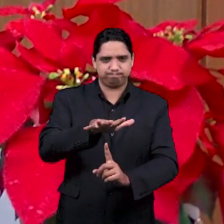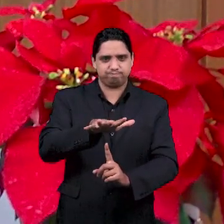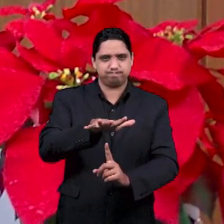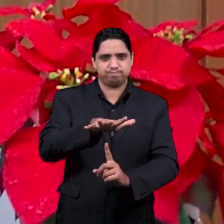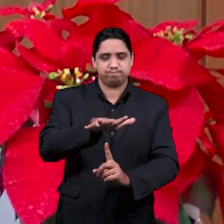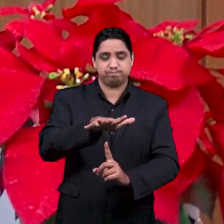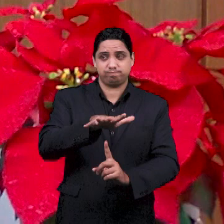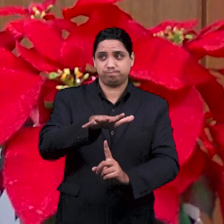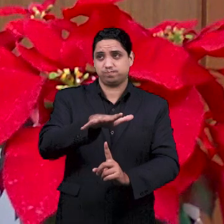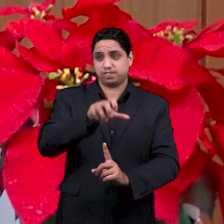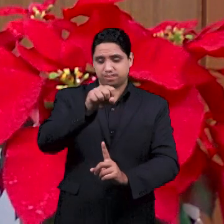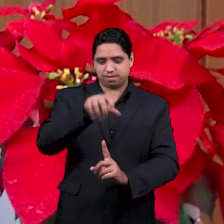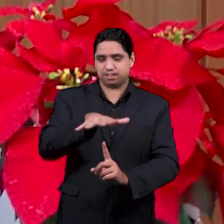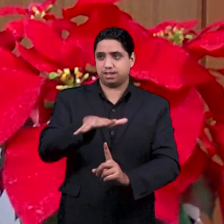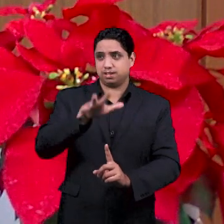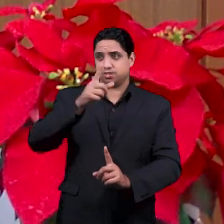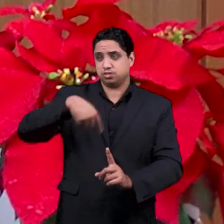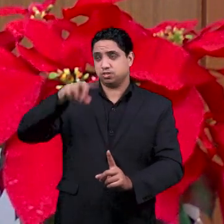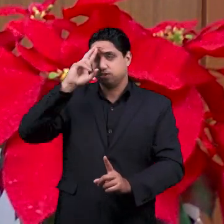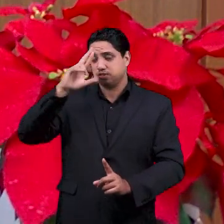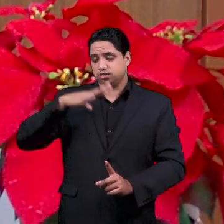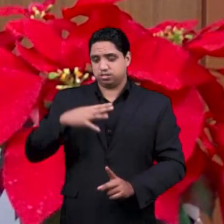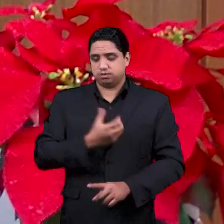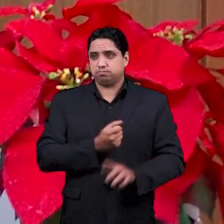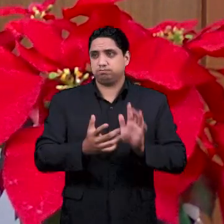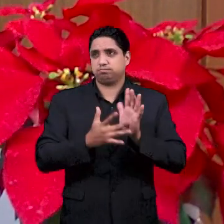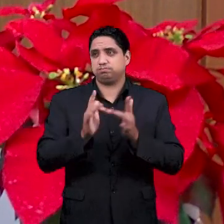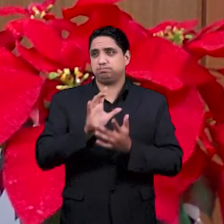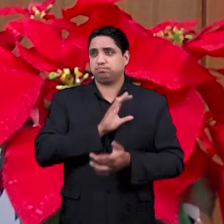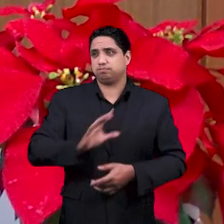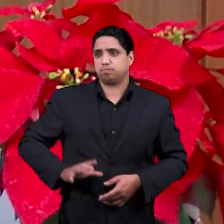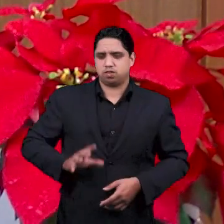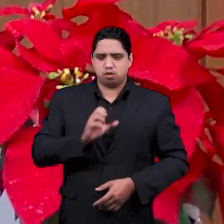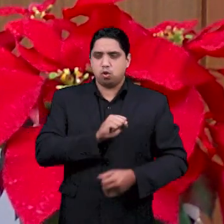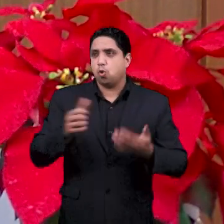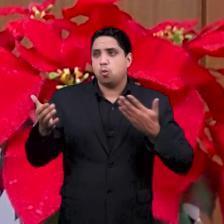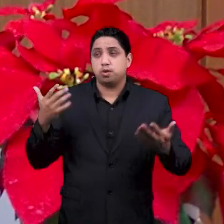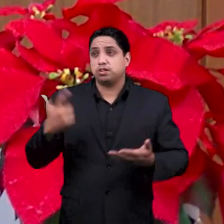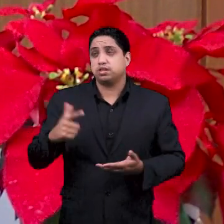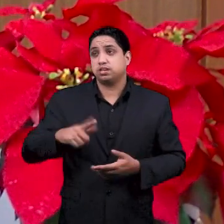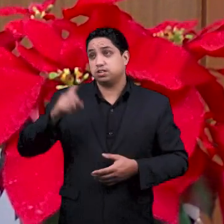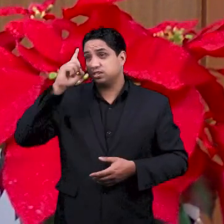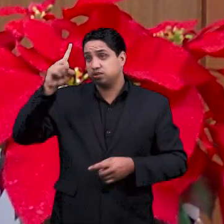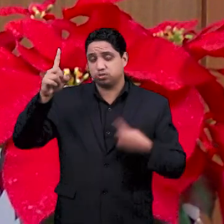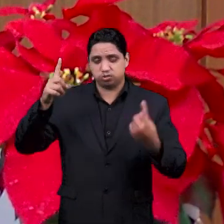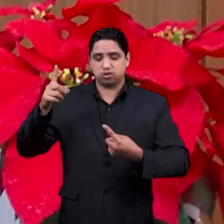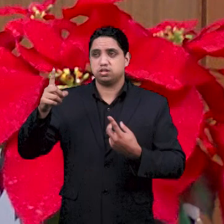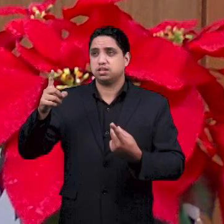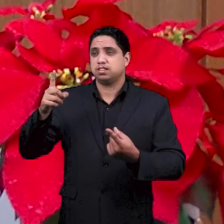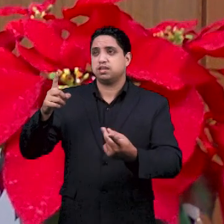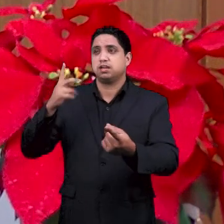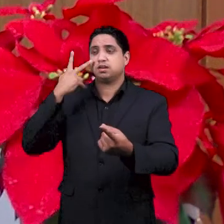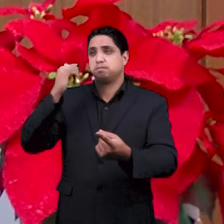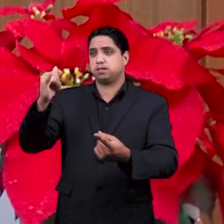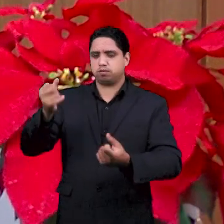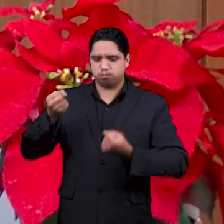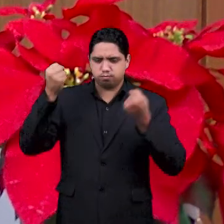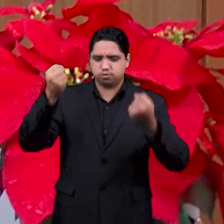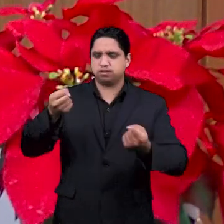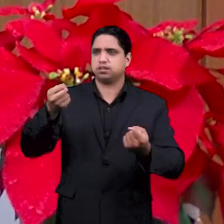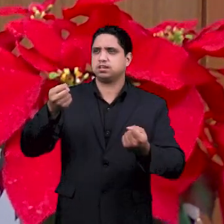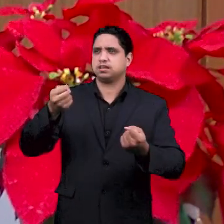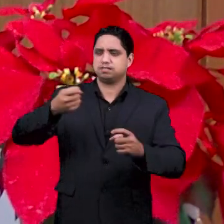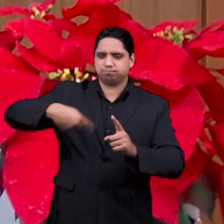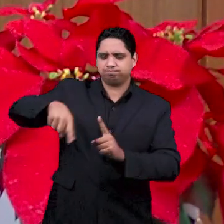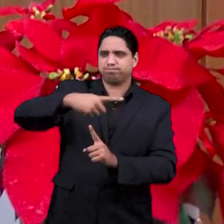Благодать нашего Господа и Спасителя Иисуса Христа, несравненная любовь Бога, нашего вечного Отца и